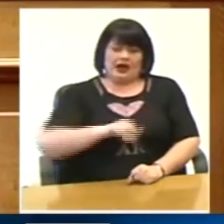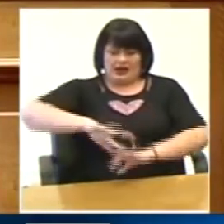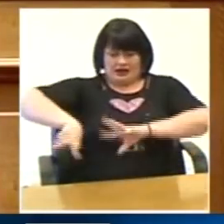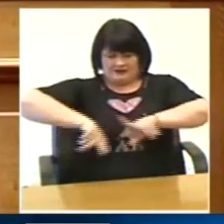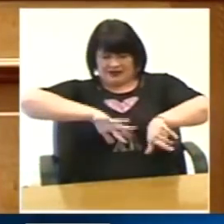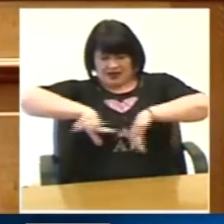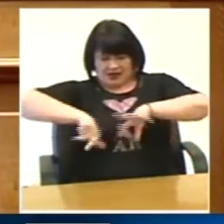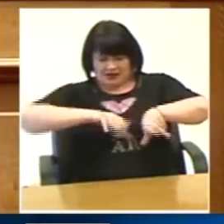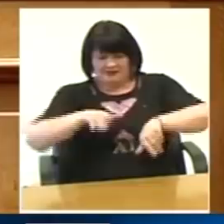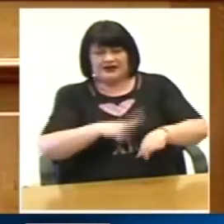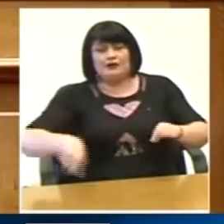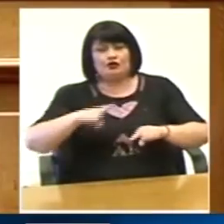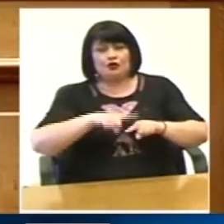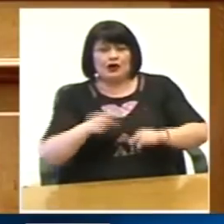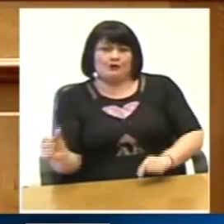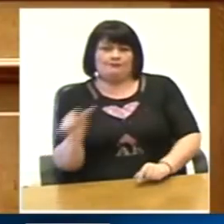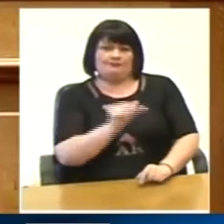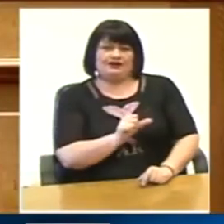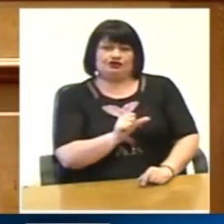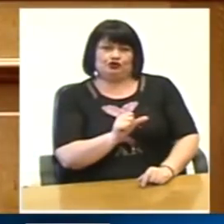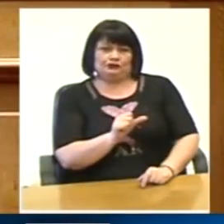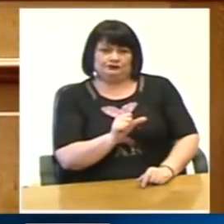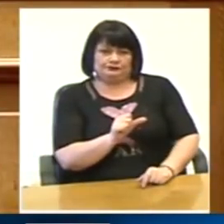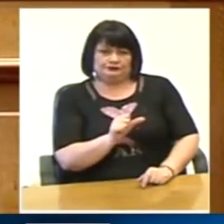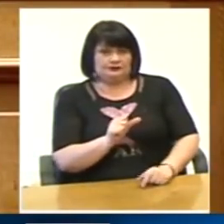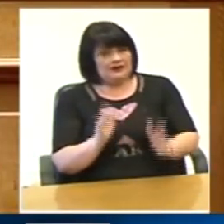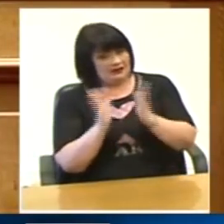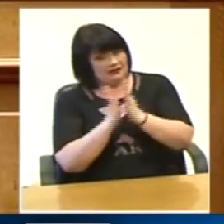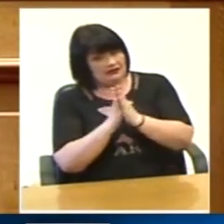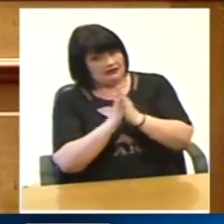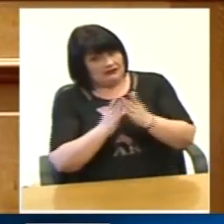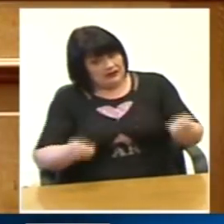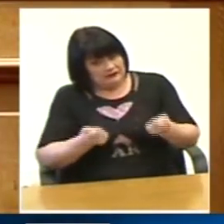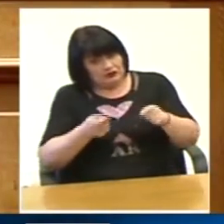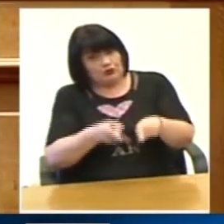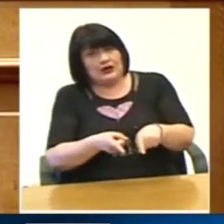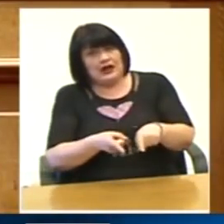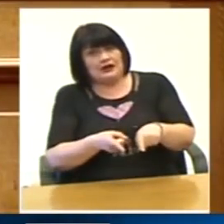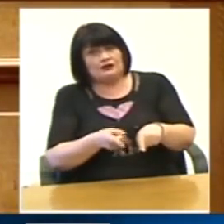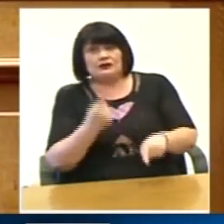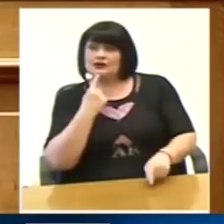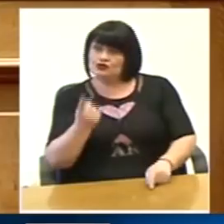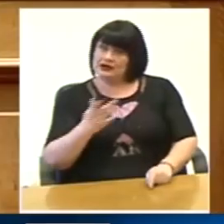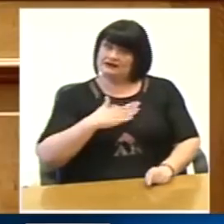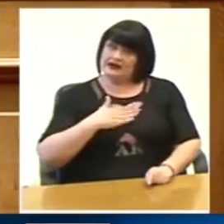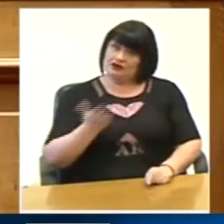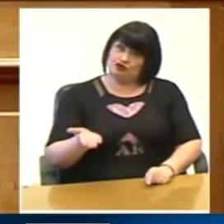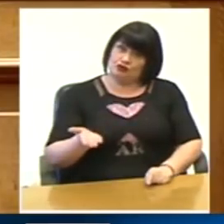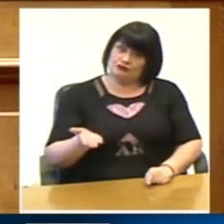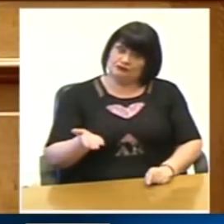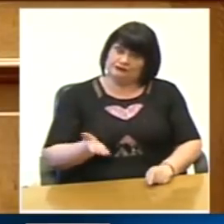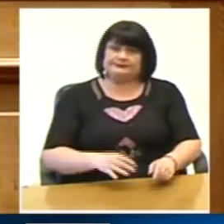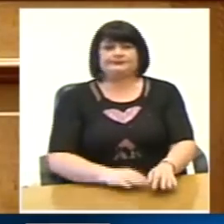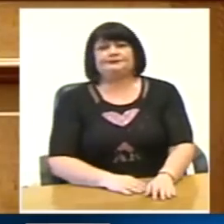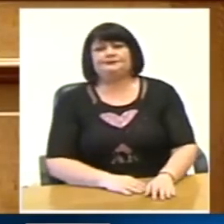έκλεψαν από τον ελληνικό λαό και από πάνω τους επιβραβεύεται για τις πράξεις τους και τους λέτε και ευχαριστώ.